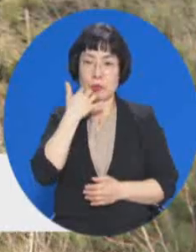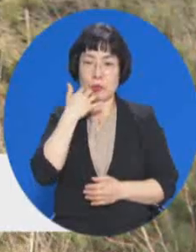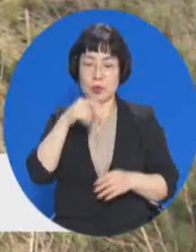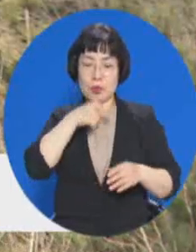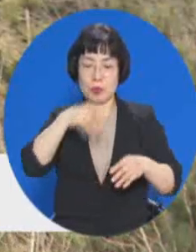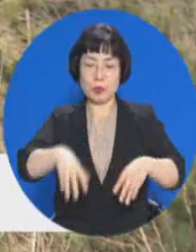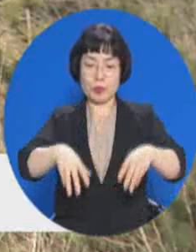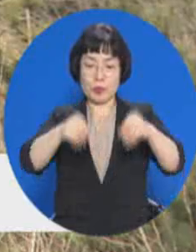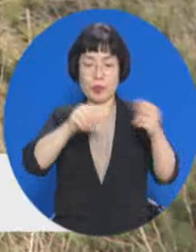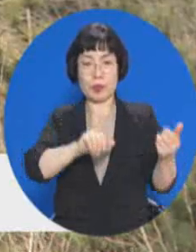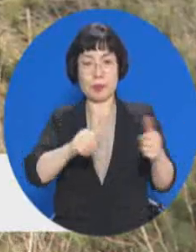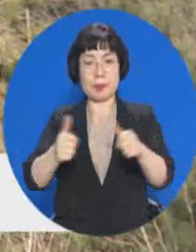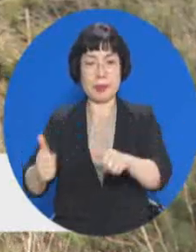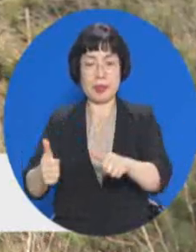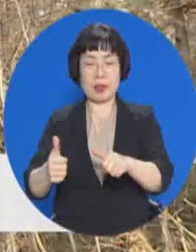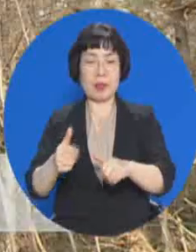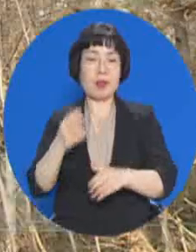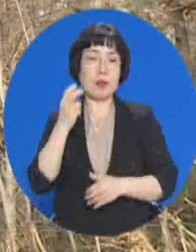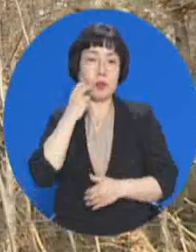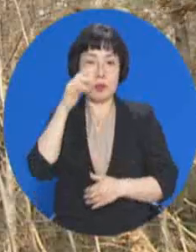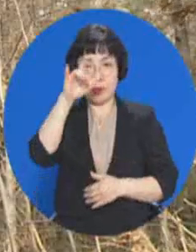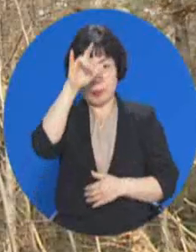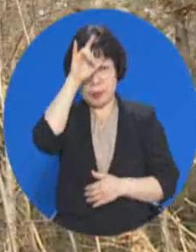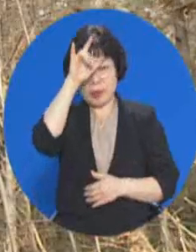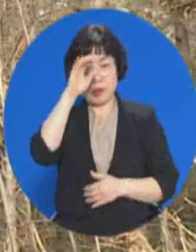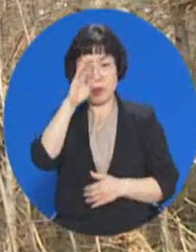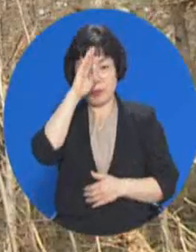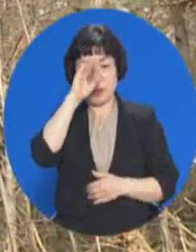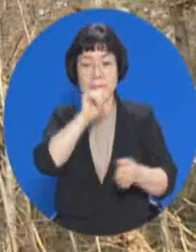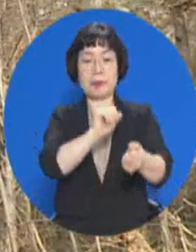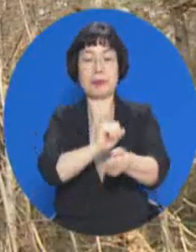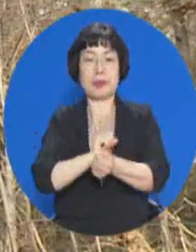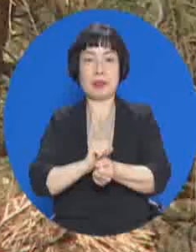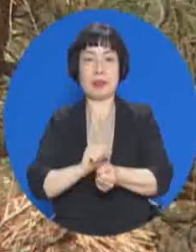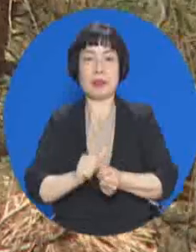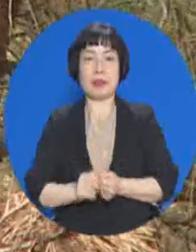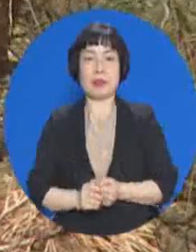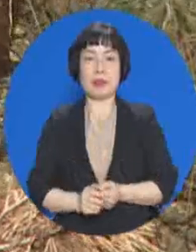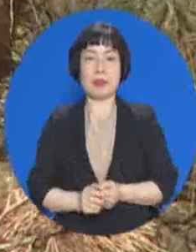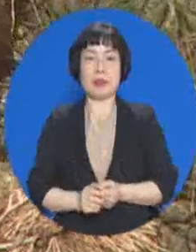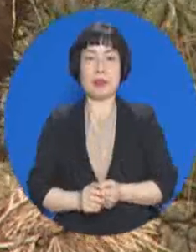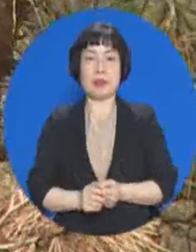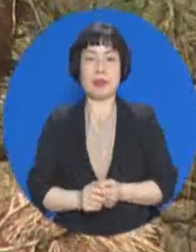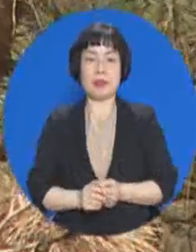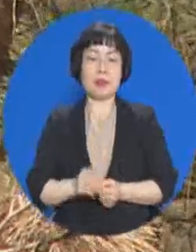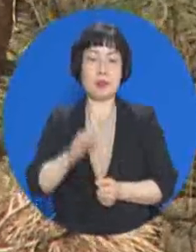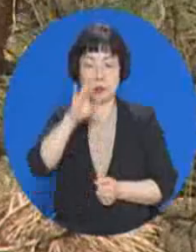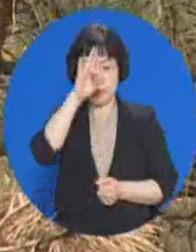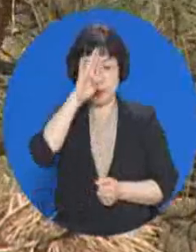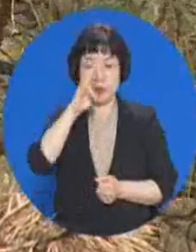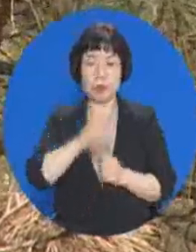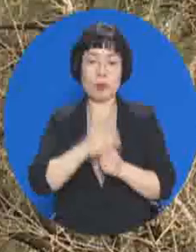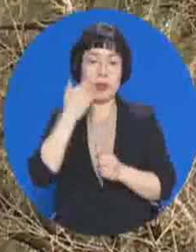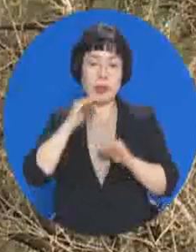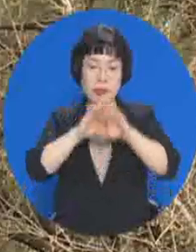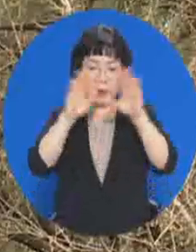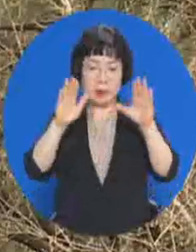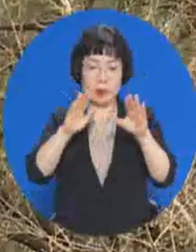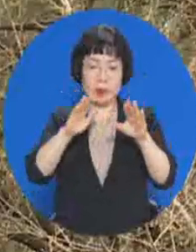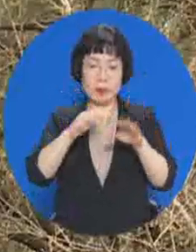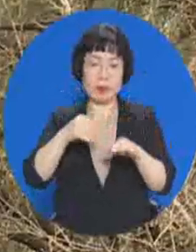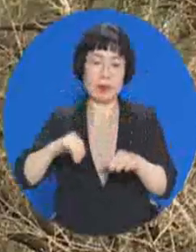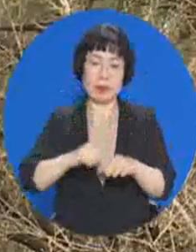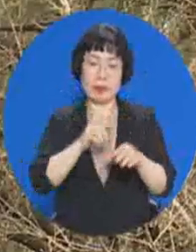있습니다. 소나무 에이즈로 불리는 재선충병에 감염된 겁니다. 재선충은 솔수염 하늘소에